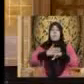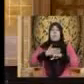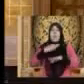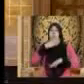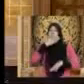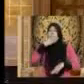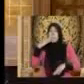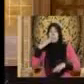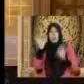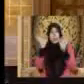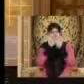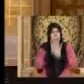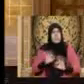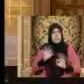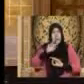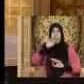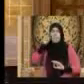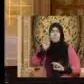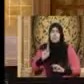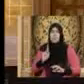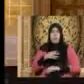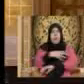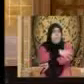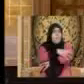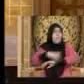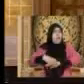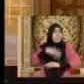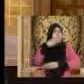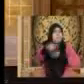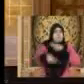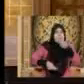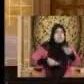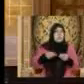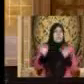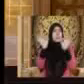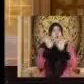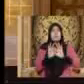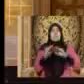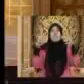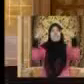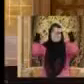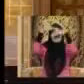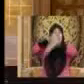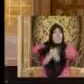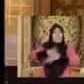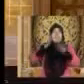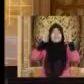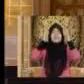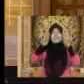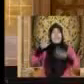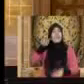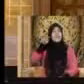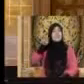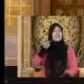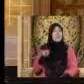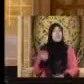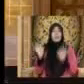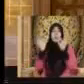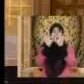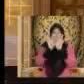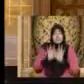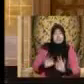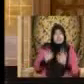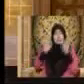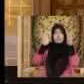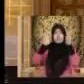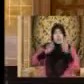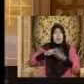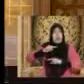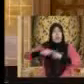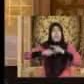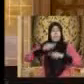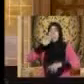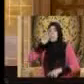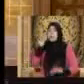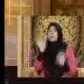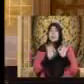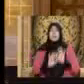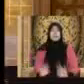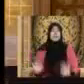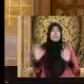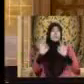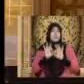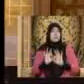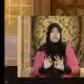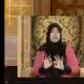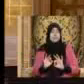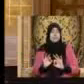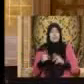لم يتعود على الصدقات، لم يتعود على قيام الليل، لم يتعود على الصلاة، لم يتعود على الخشوع، لم